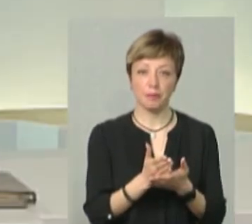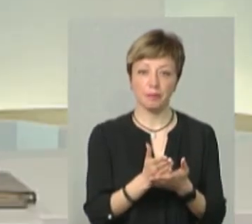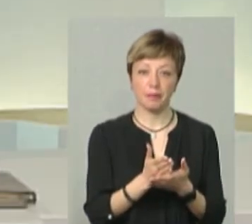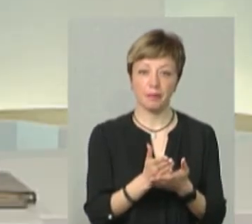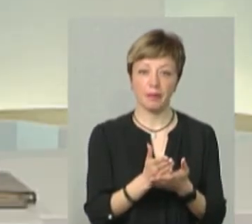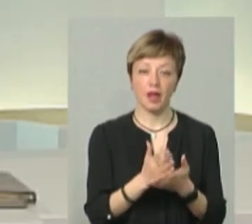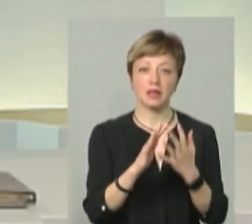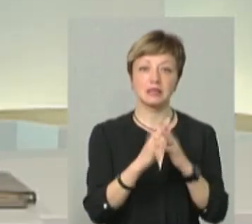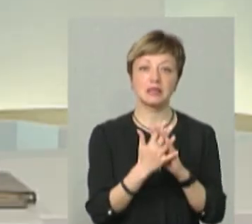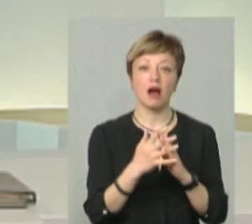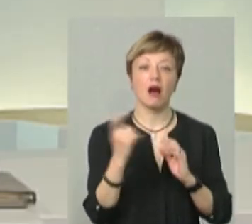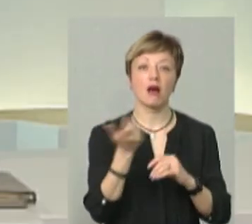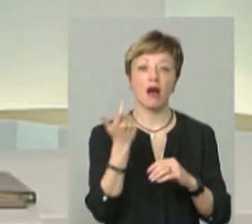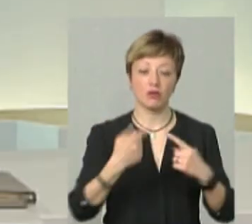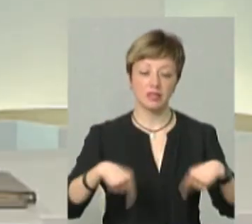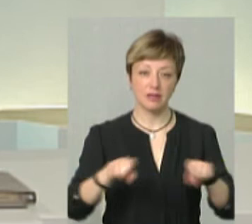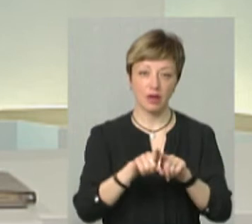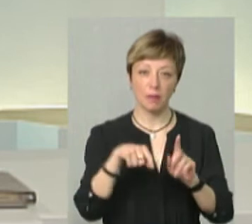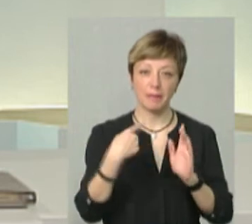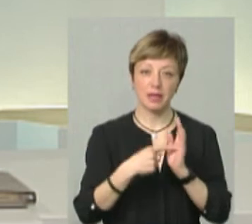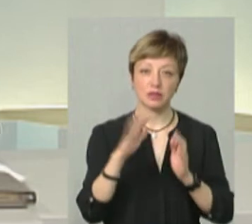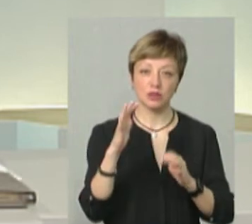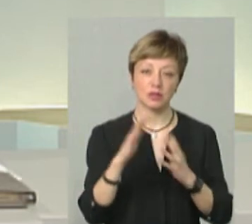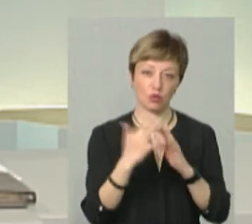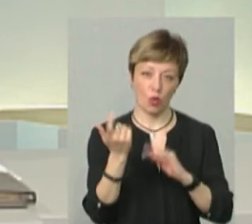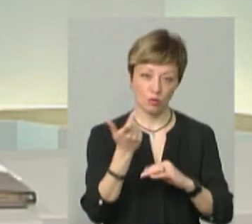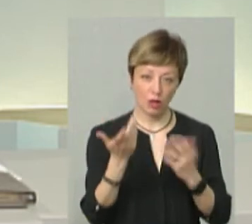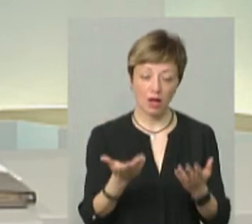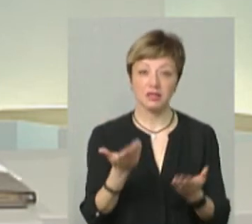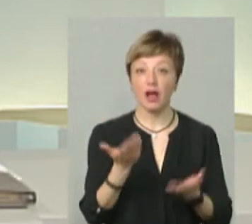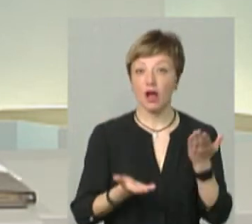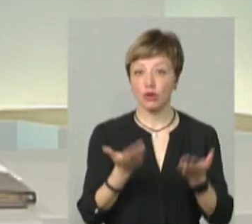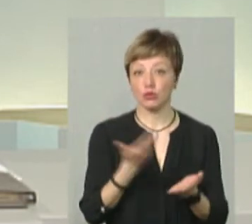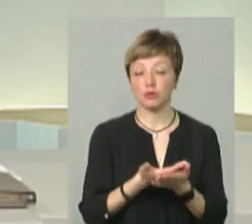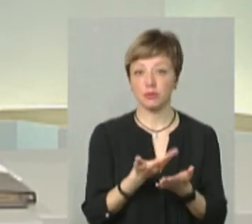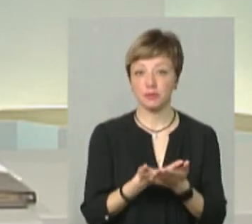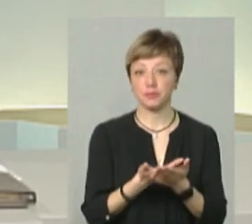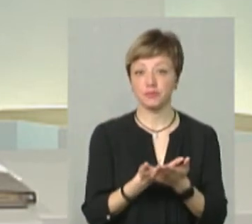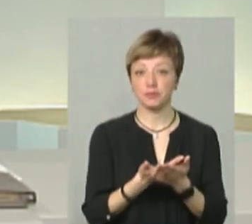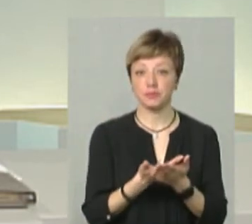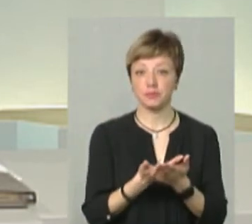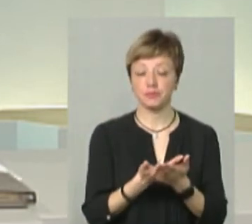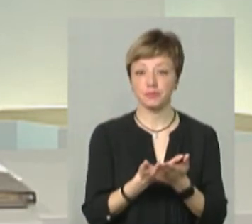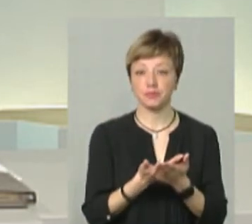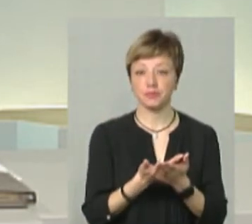з аграрної сфери, з питань сільського господарства. Якщо взяти, то в нас